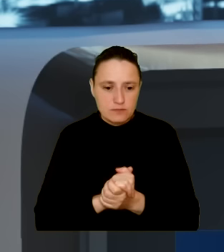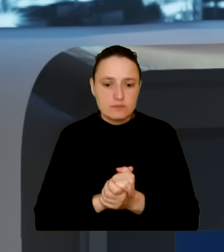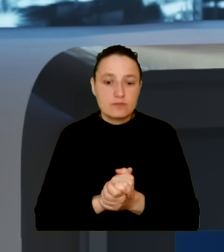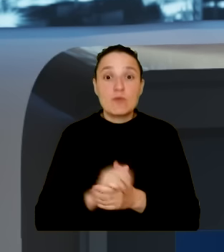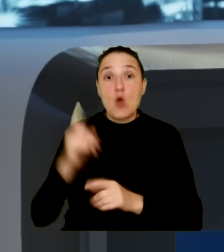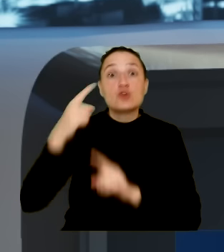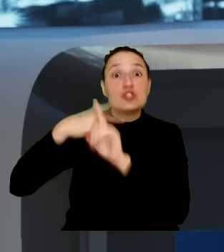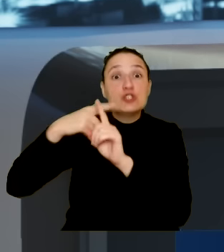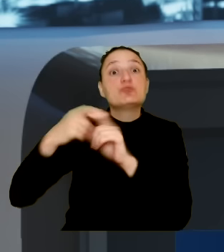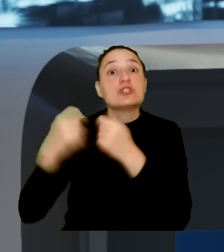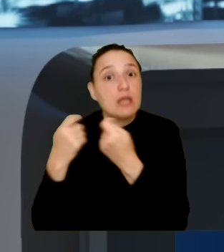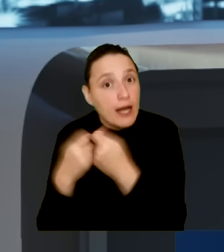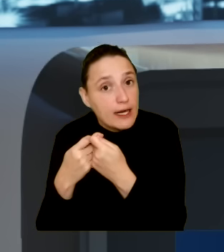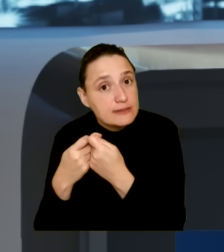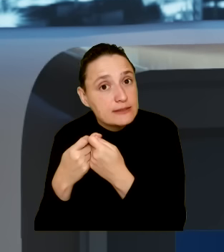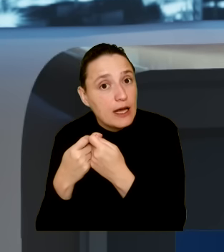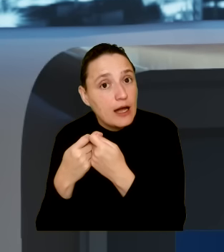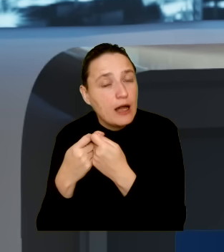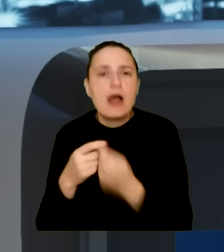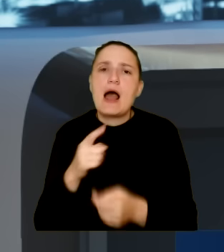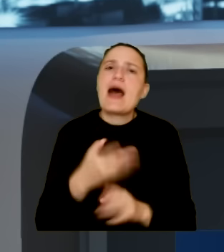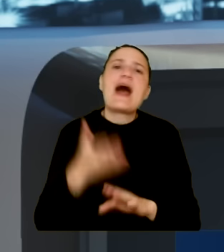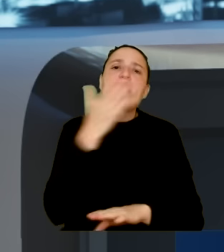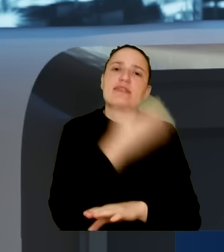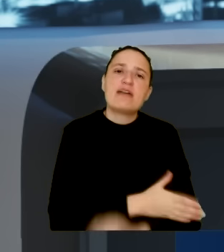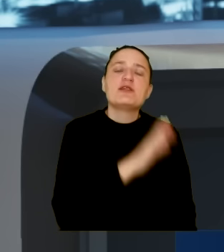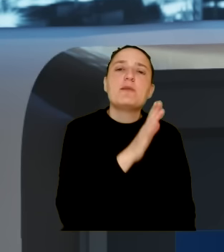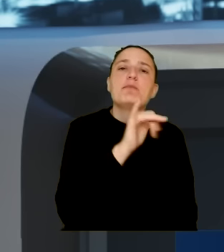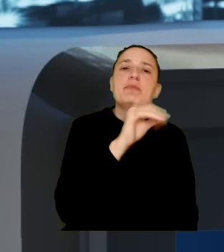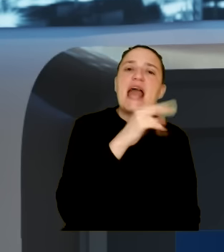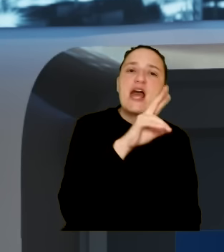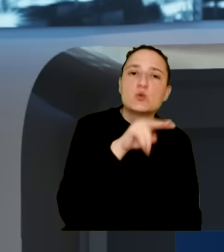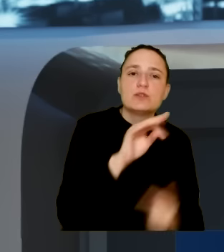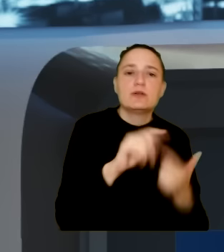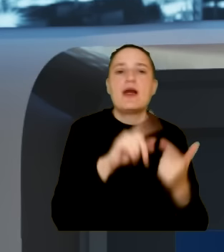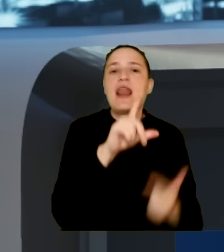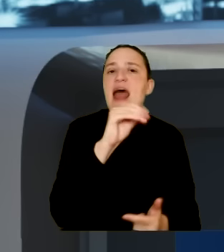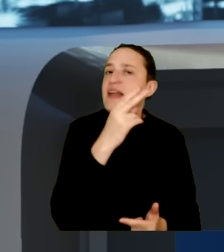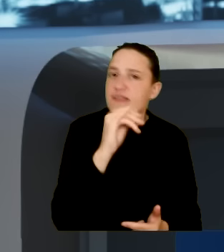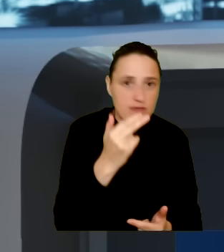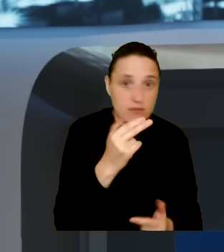krzyż, a nie przeszkadzał kiedyś Bierut, Lenin, w każdej jednej